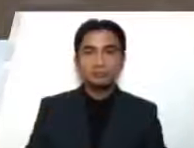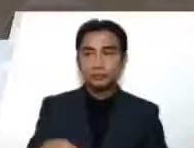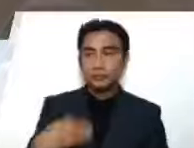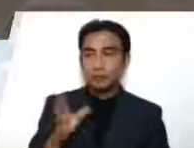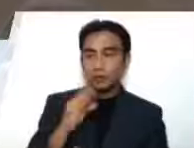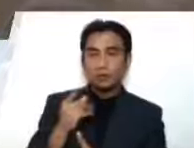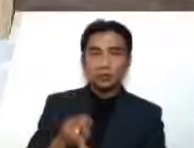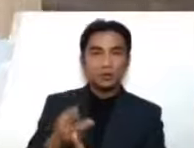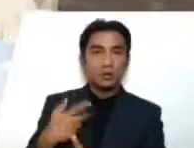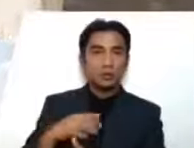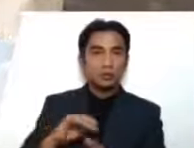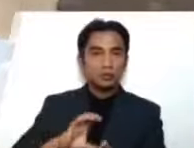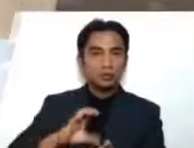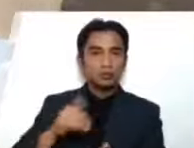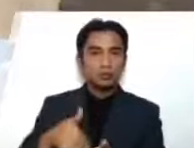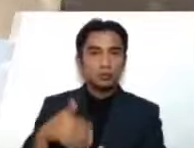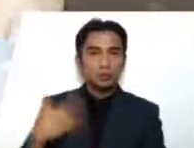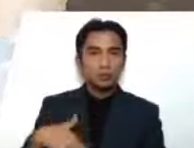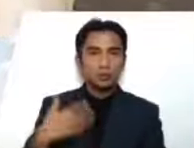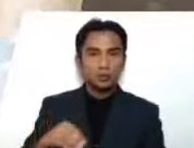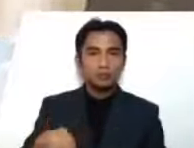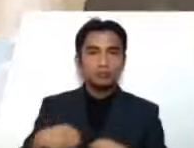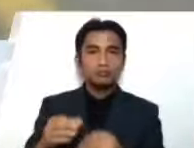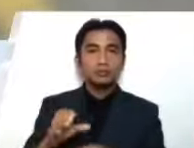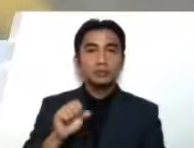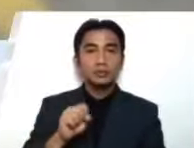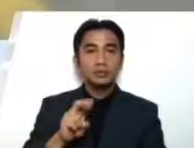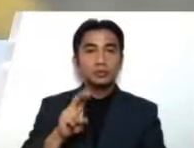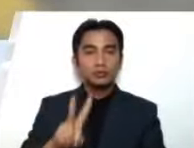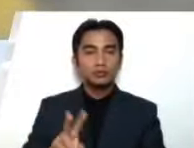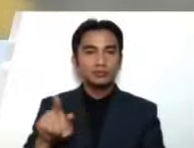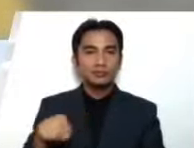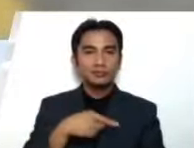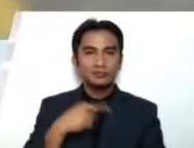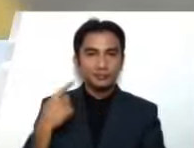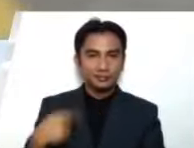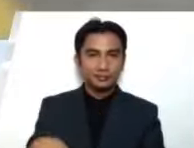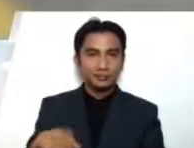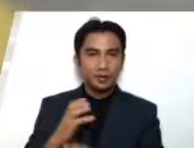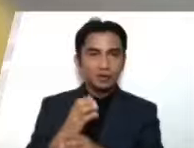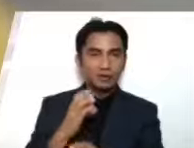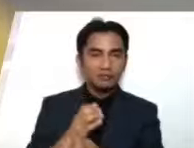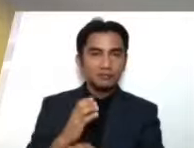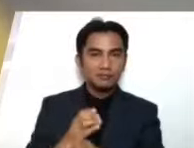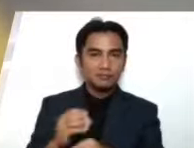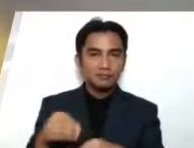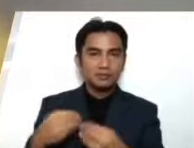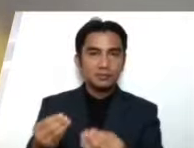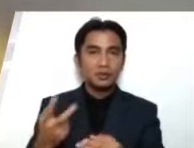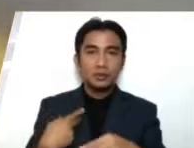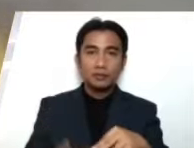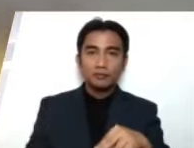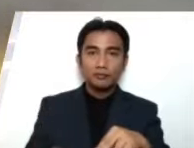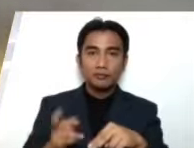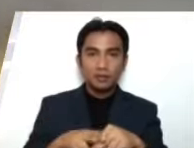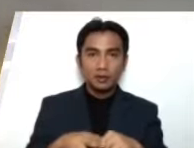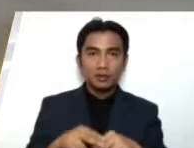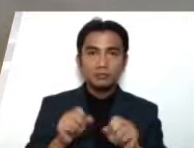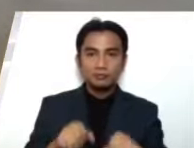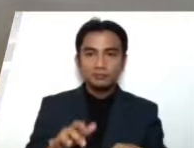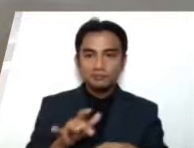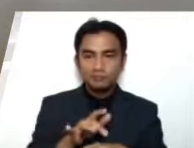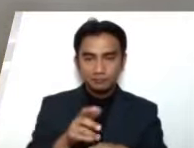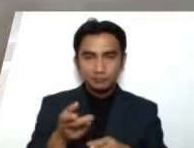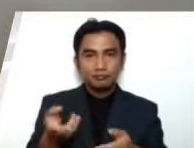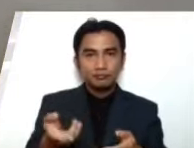high-end SUV mula sa isang Japanese car manufacturer sakto naman dahil may kasamang parking space ang natanggap niyang condo unit